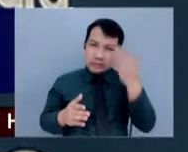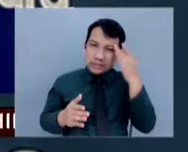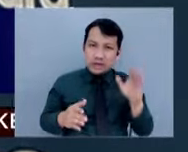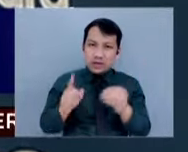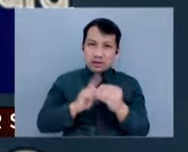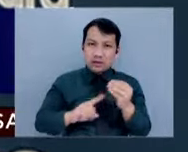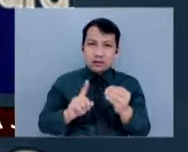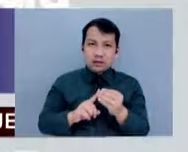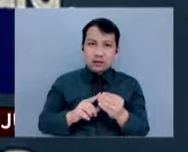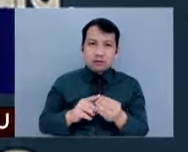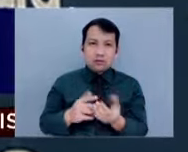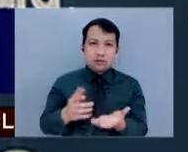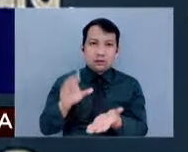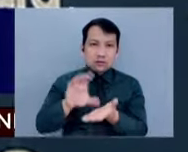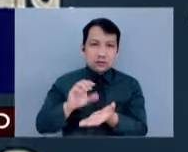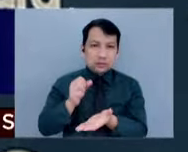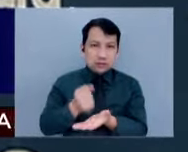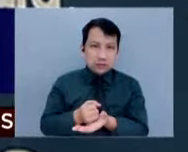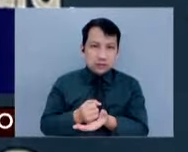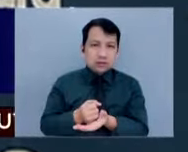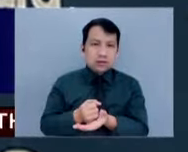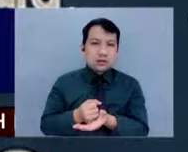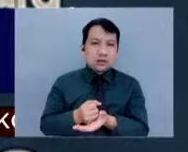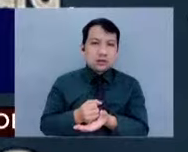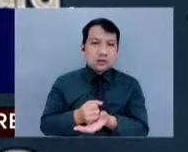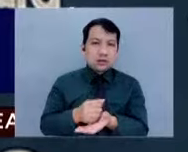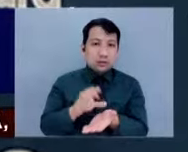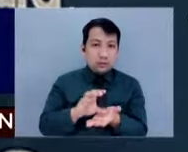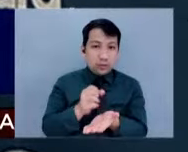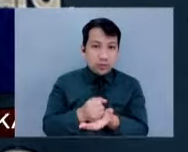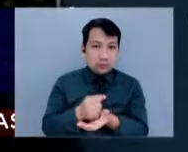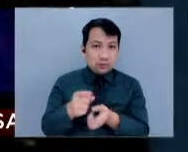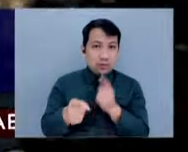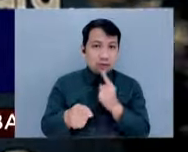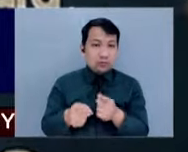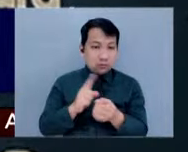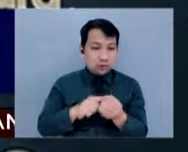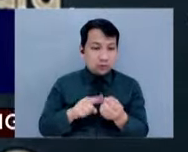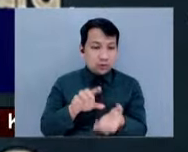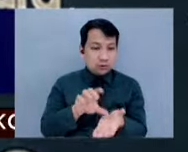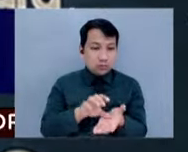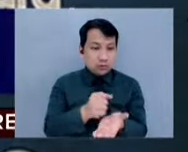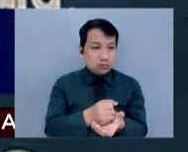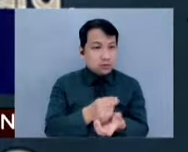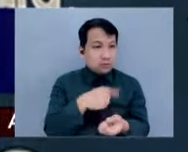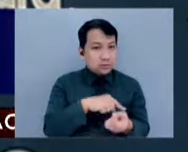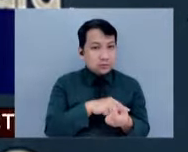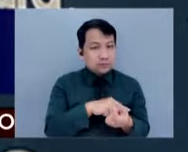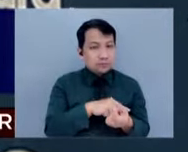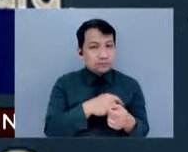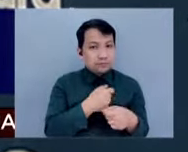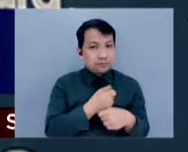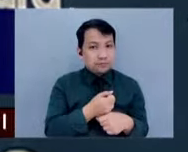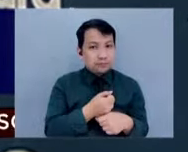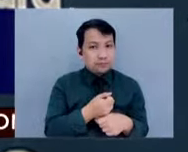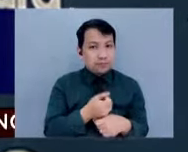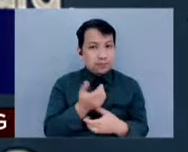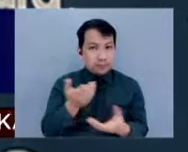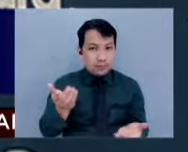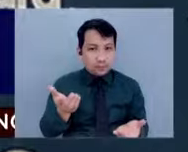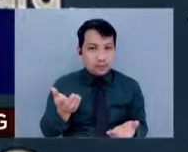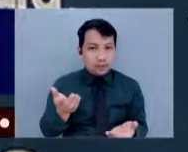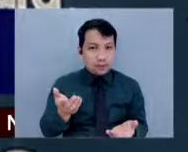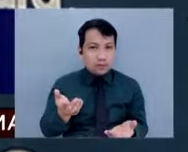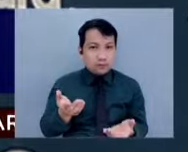mga copyrights. My advice for people who want to take on this industry is really just